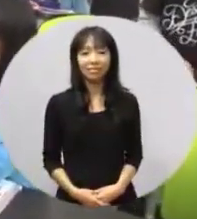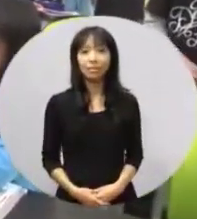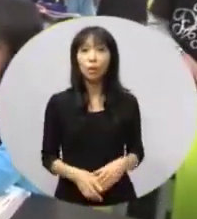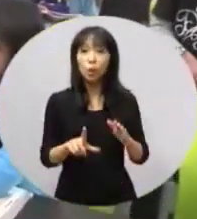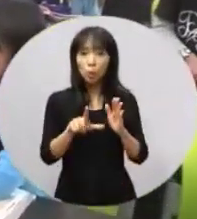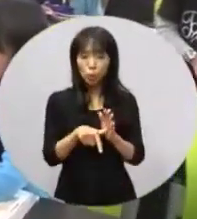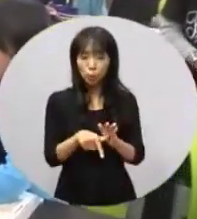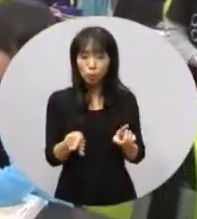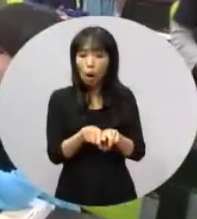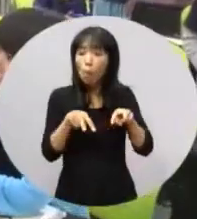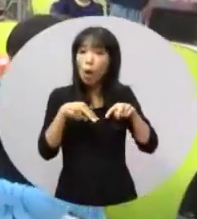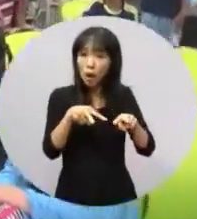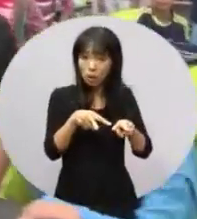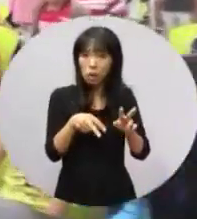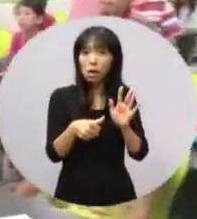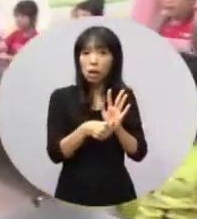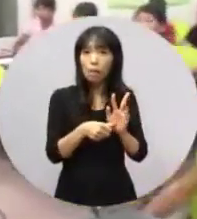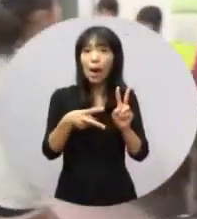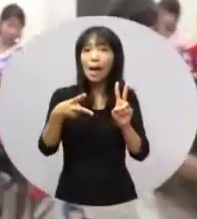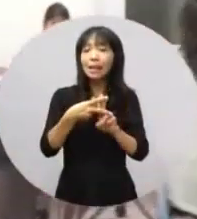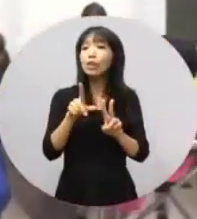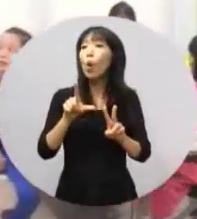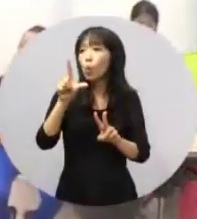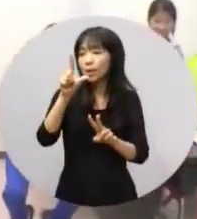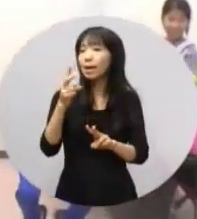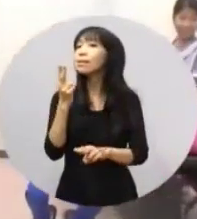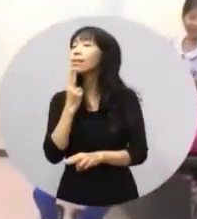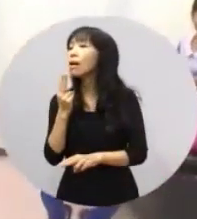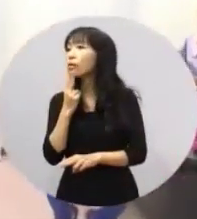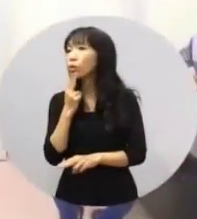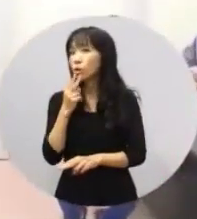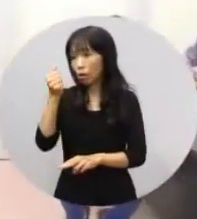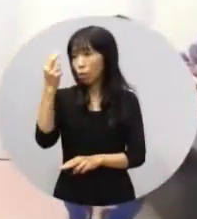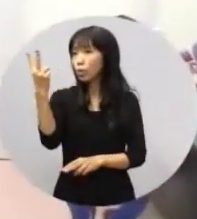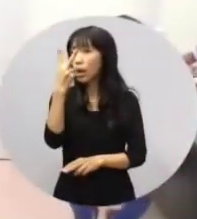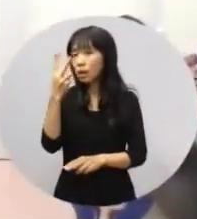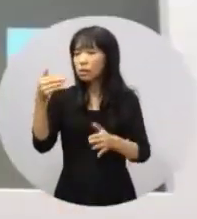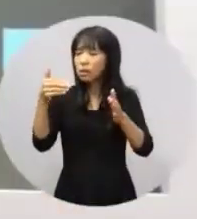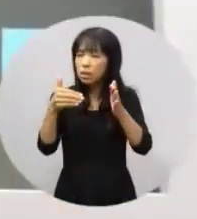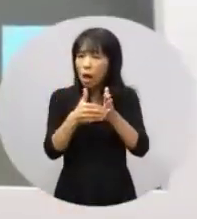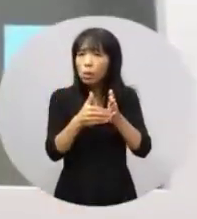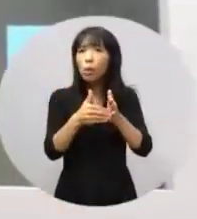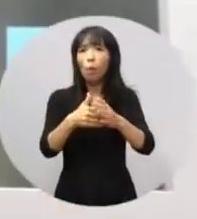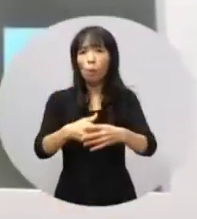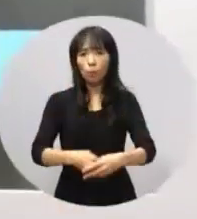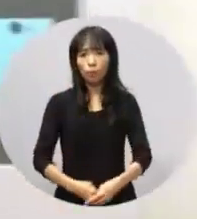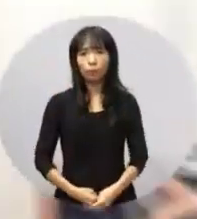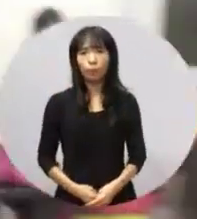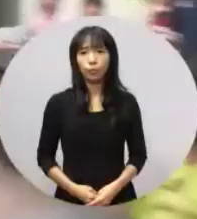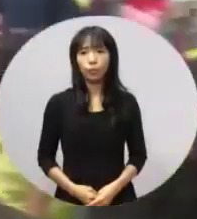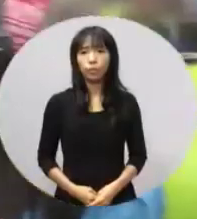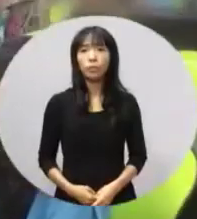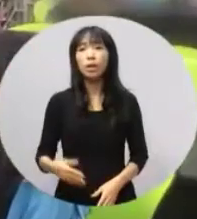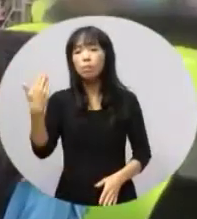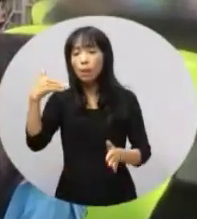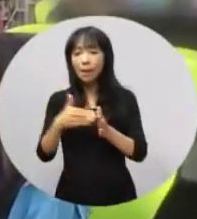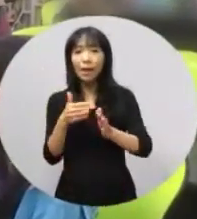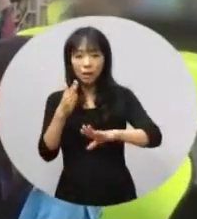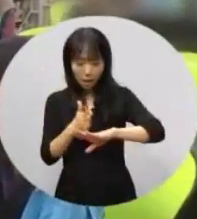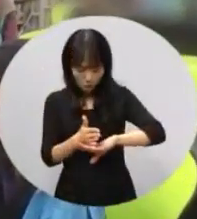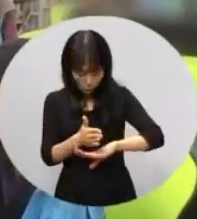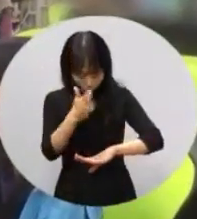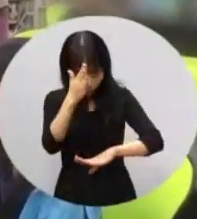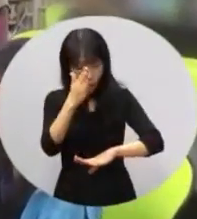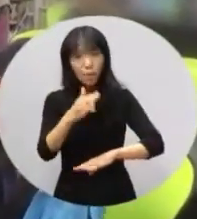この日はボランティアの井上さんと斎藤さんの最後の日ええええええええええええございました